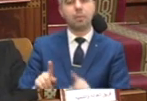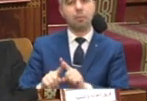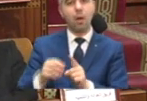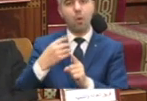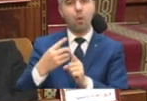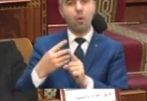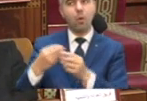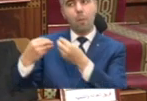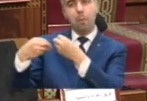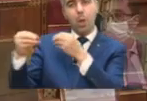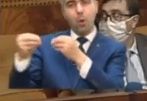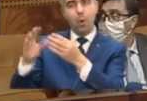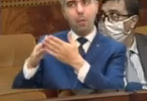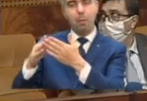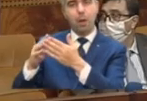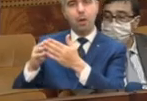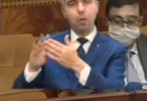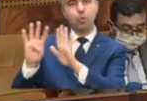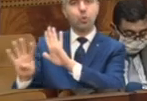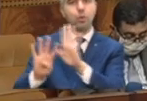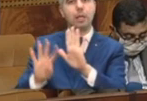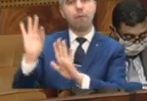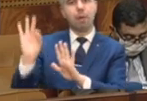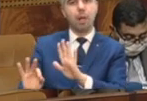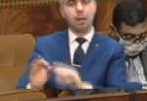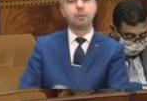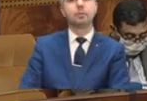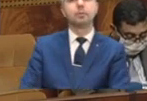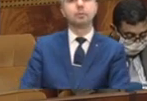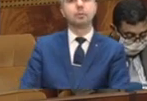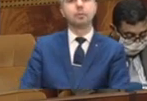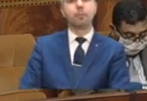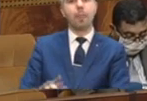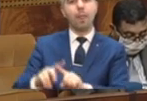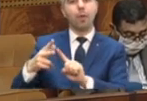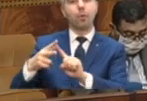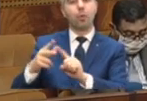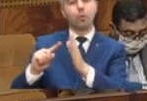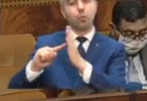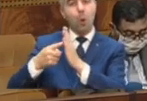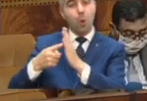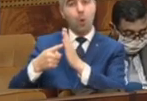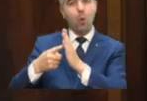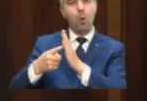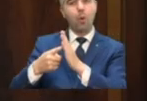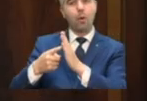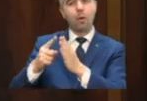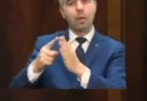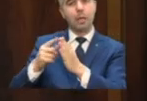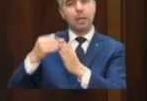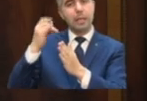الخدمات لوفشورينغ 99%، قطاع الكهربائي والإلكتروني